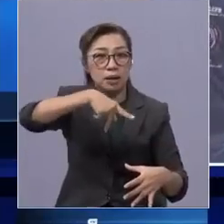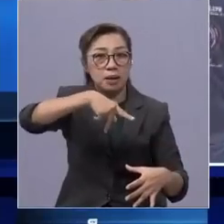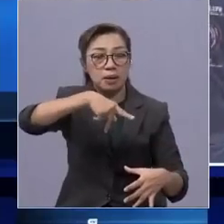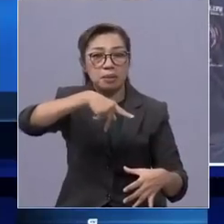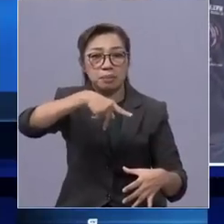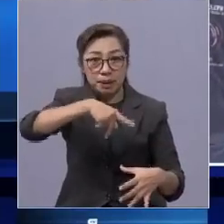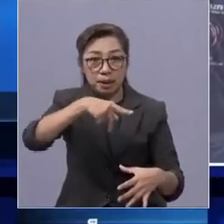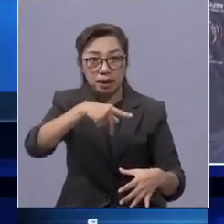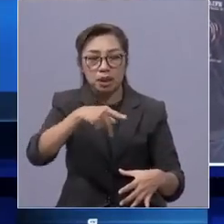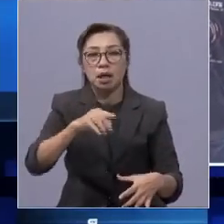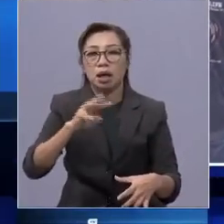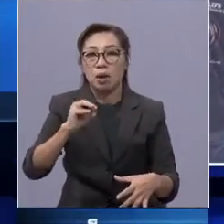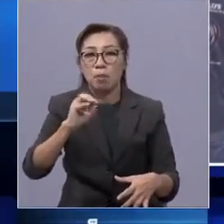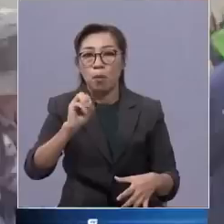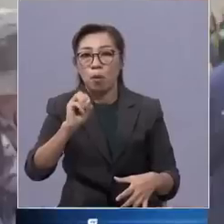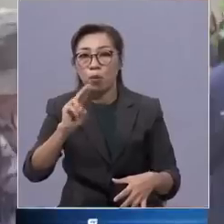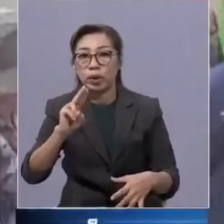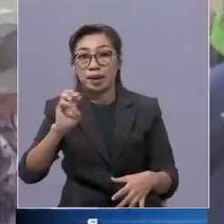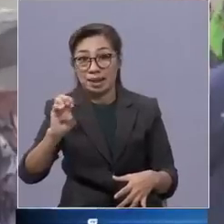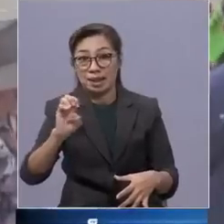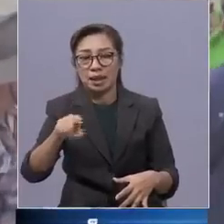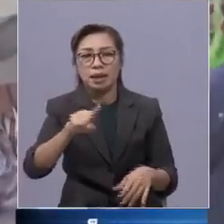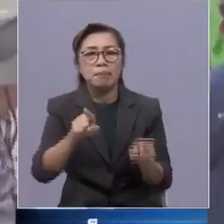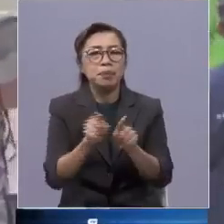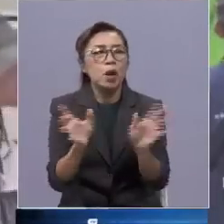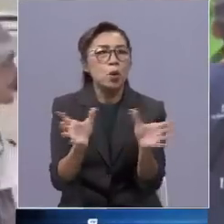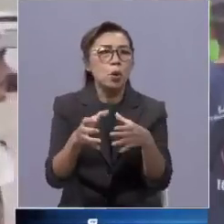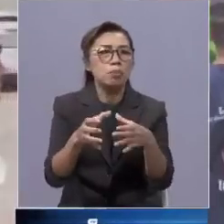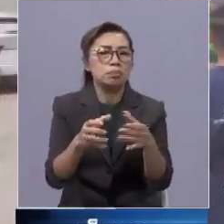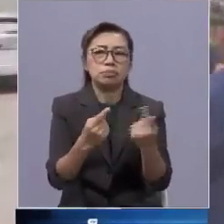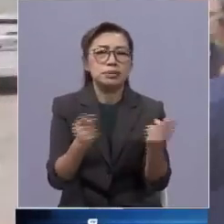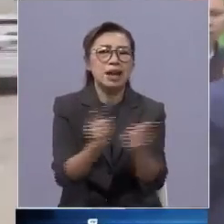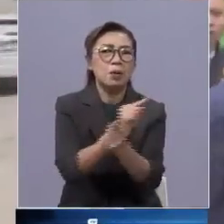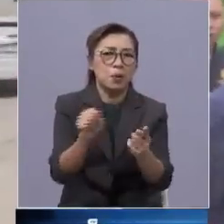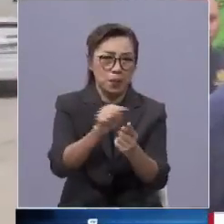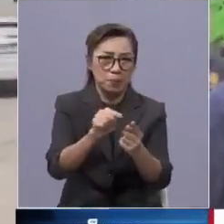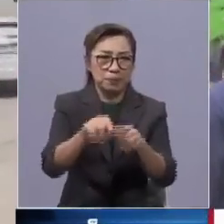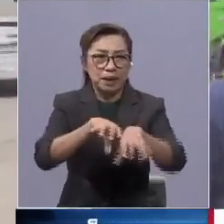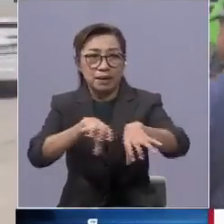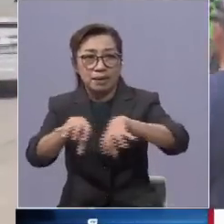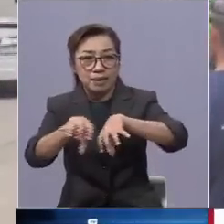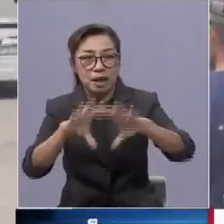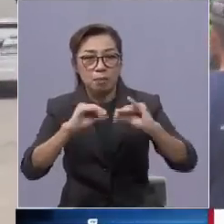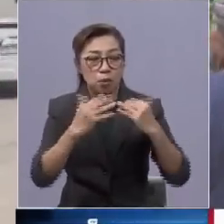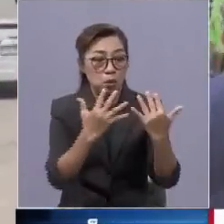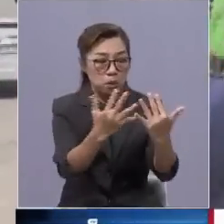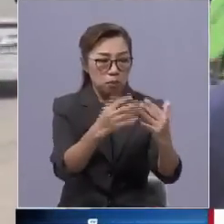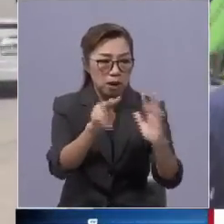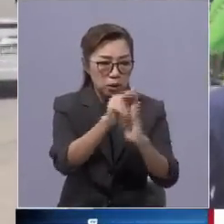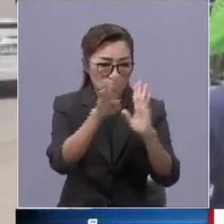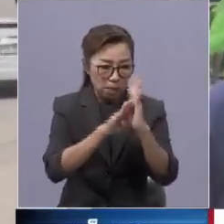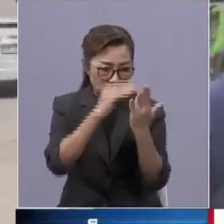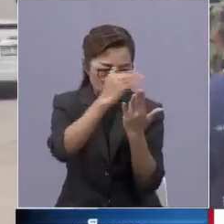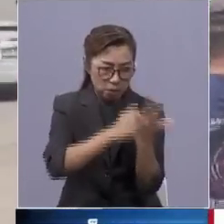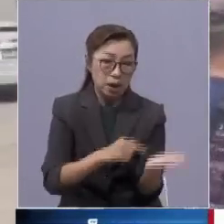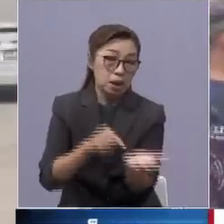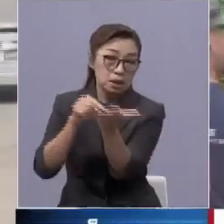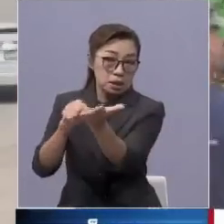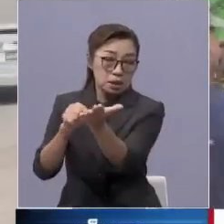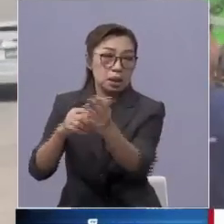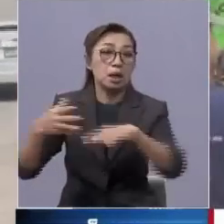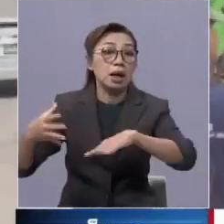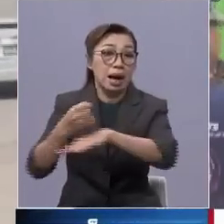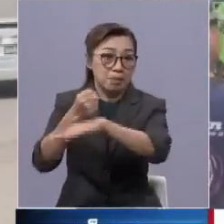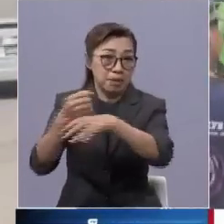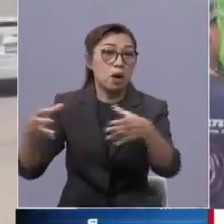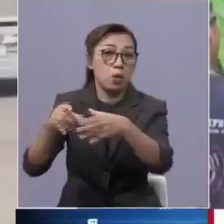มเพื่อสังคมที่เป็นธรรมหรือว่า P-Move เขาได้จัดเวทีภาคประชาชนเสนอนโยบายต่อพรรคการเมืองนะฮะวันนี้ที่ห้